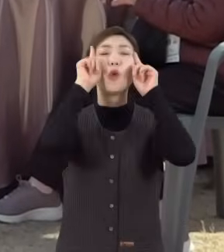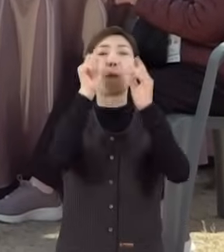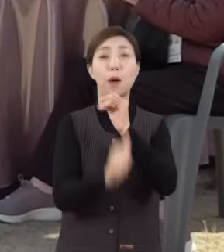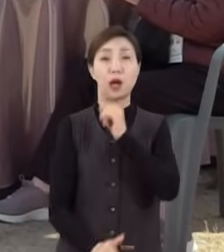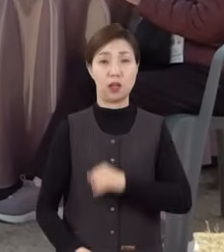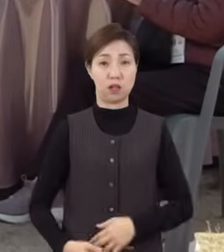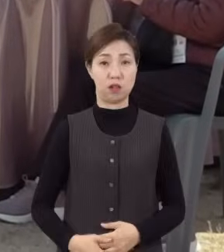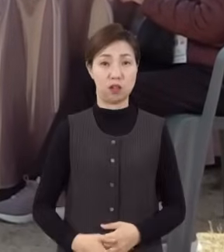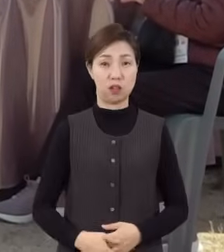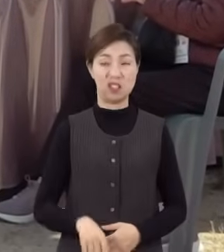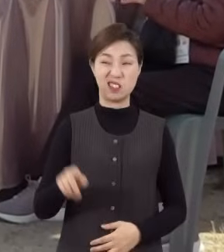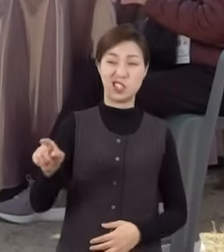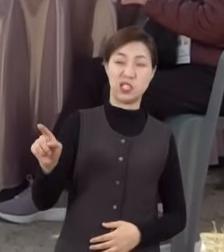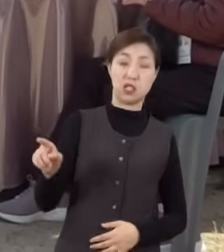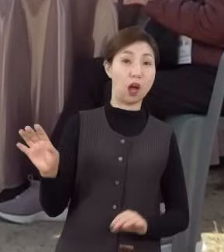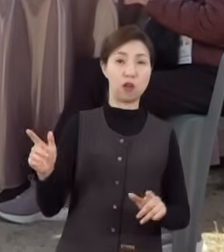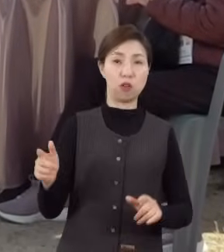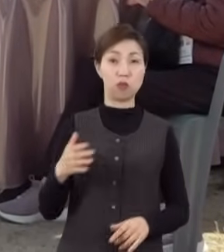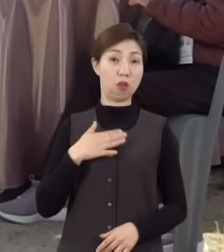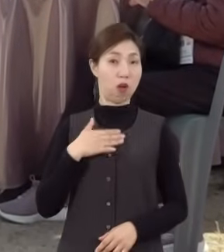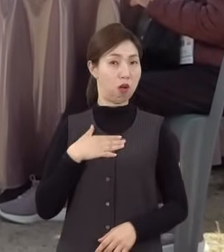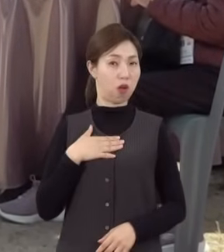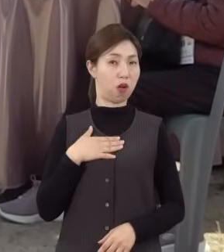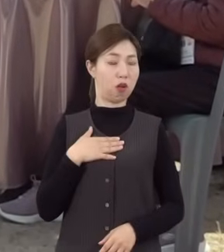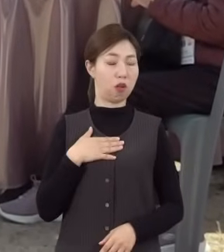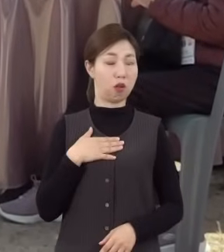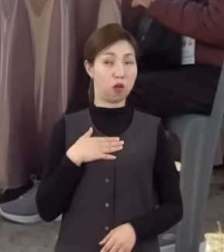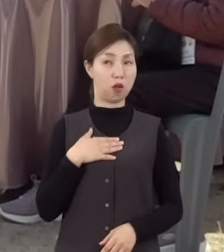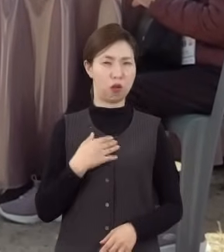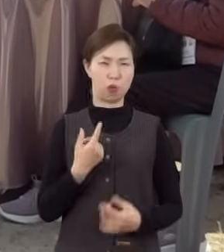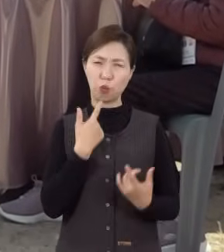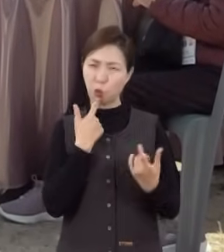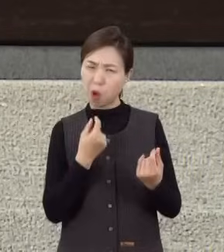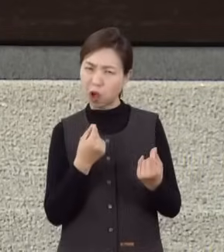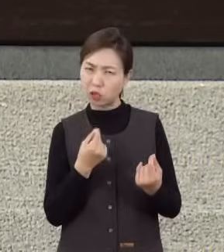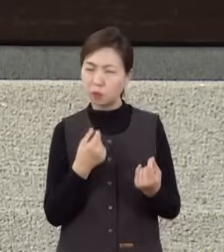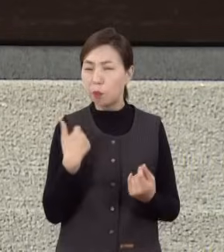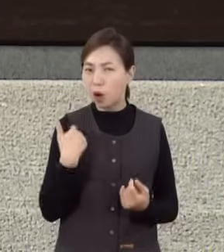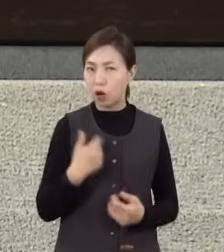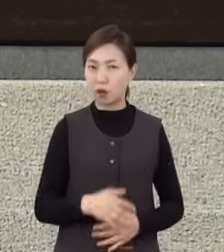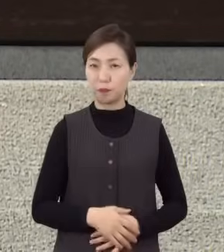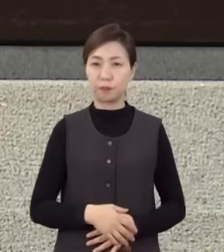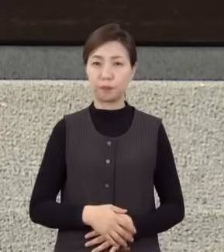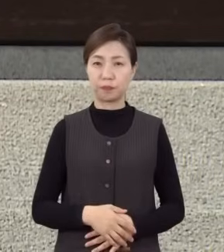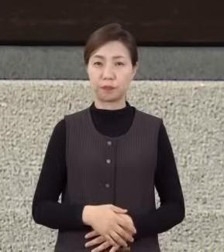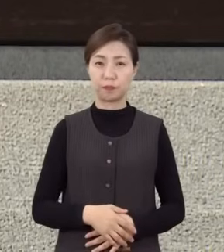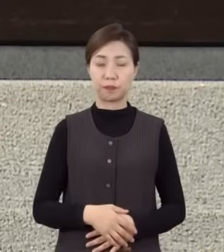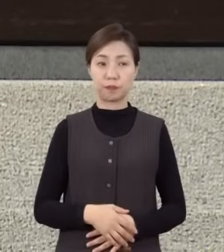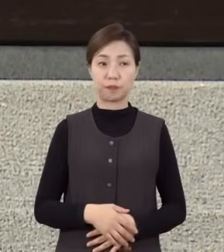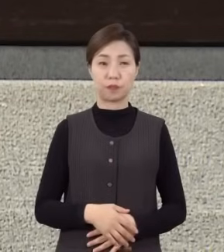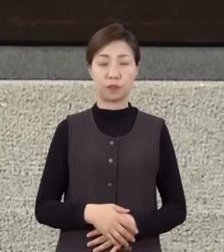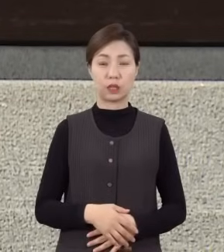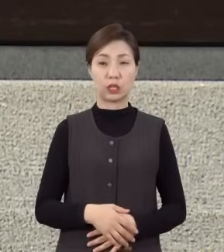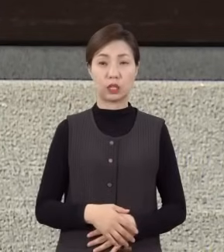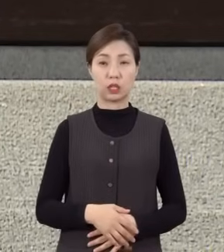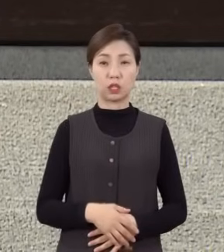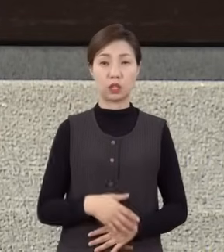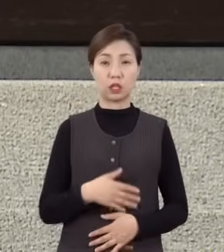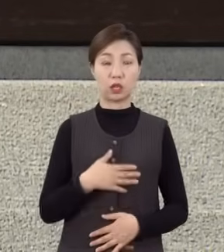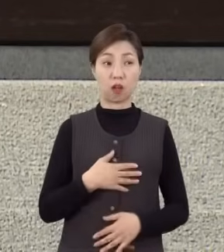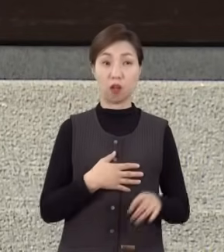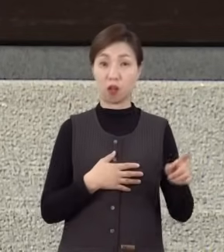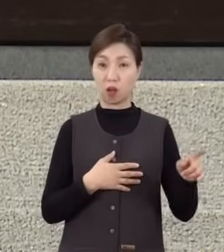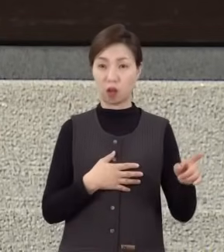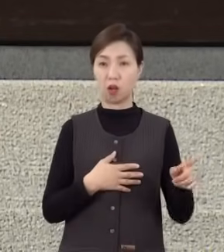지옥에 떨어진대요. 이거 남 얘기 아니에요. 우리 얘기가 될 수 있어요. 예? 야, 저거 마이크 들고 떠드는 쟤는